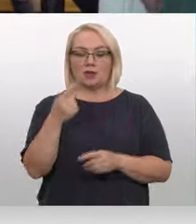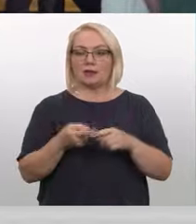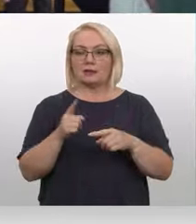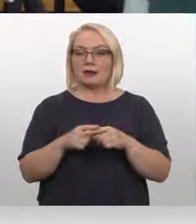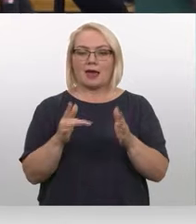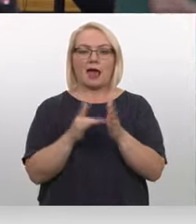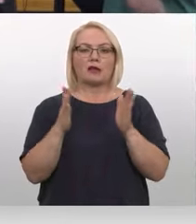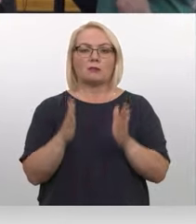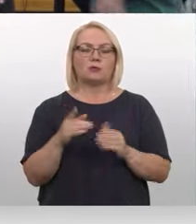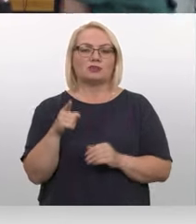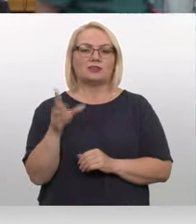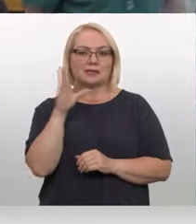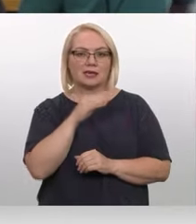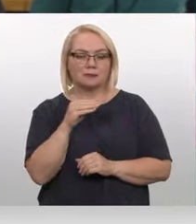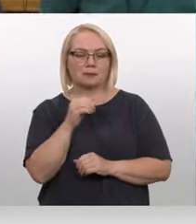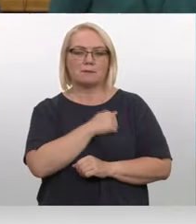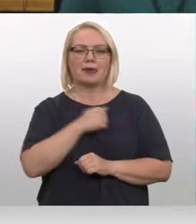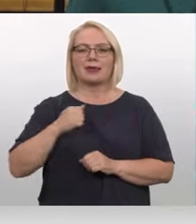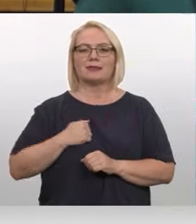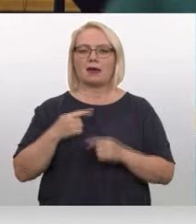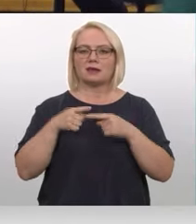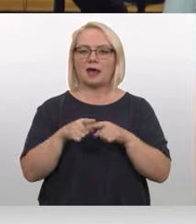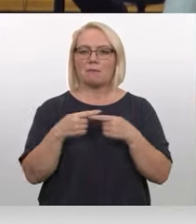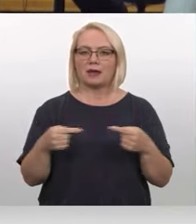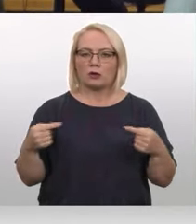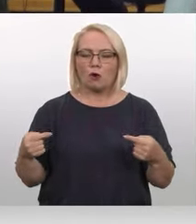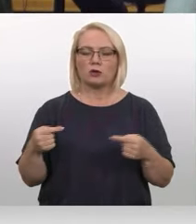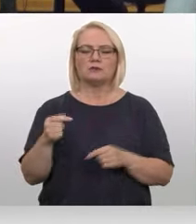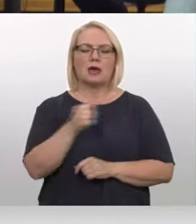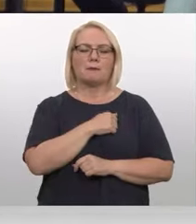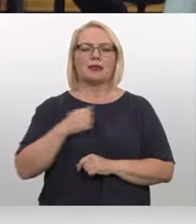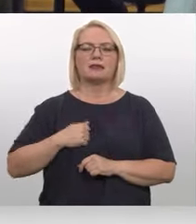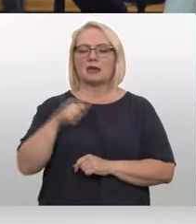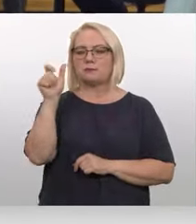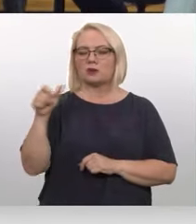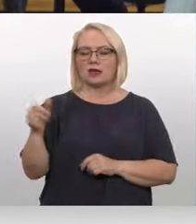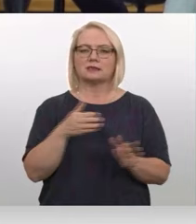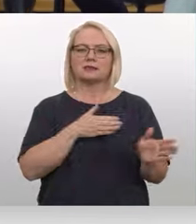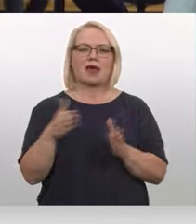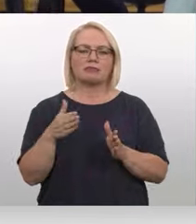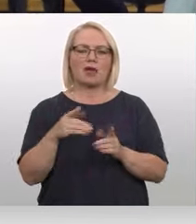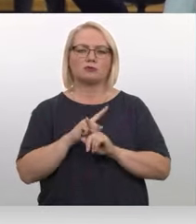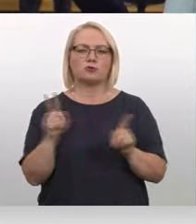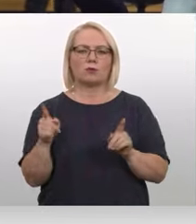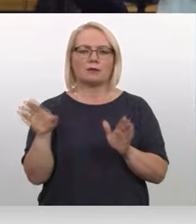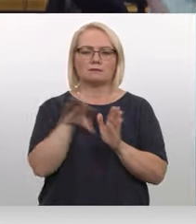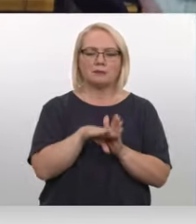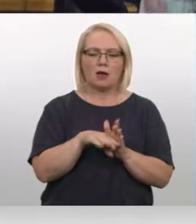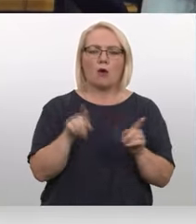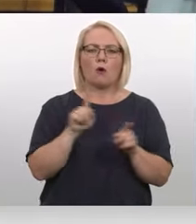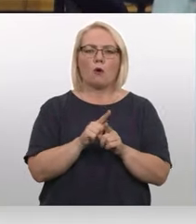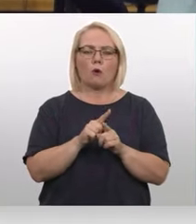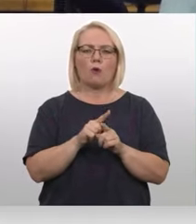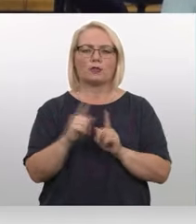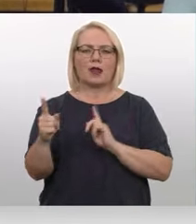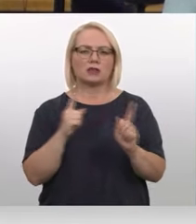būs šie resursi? Militārais aprīkojums, militārais personāls, kas gatavs mobilizācijai, loģistika, militārā mobilitāte un